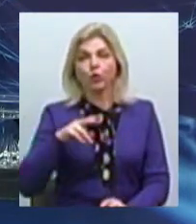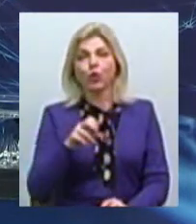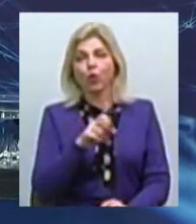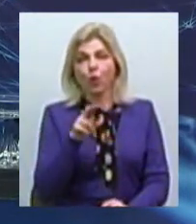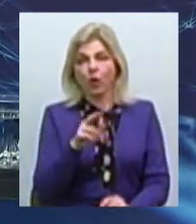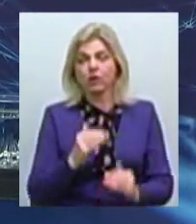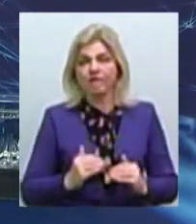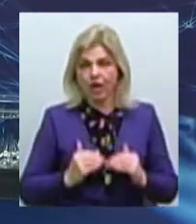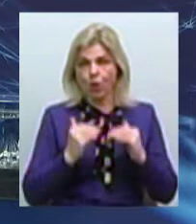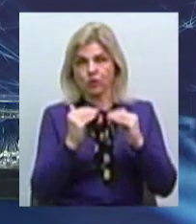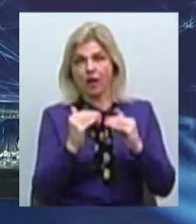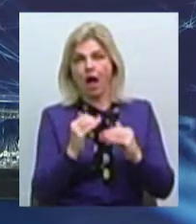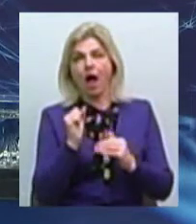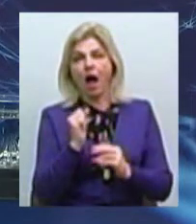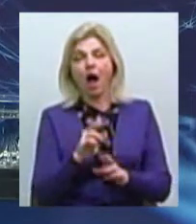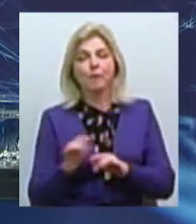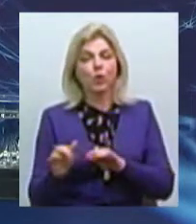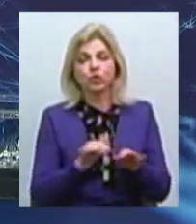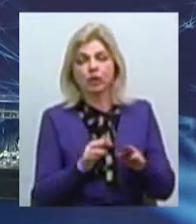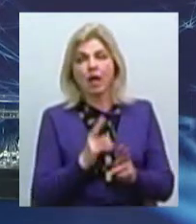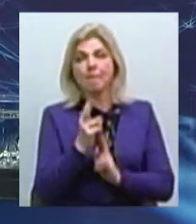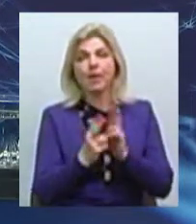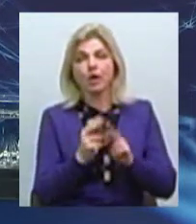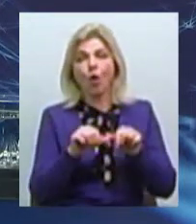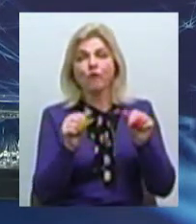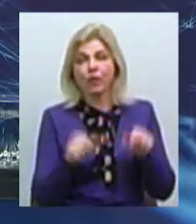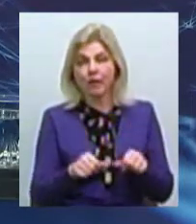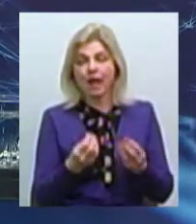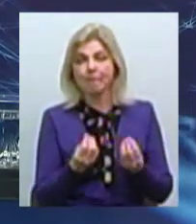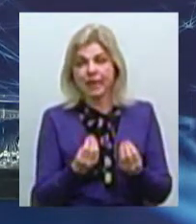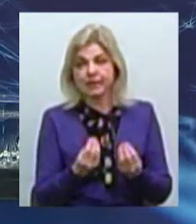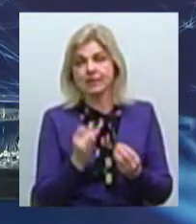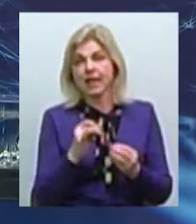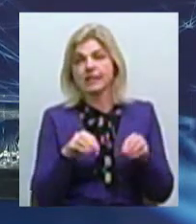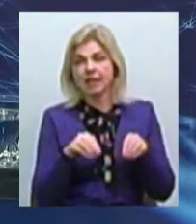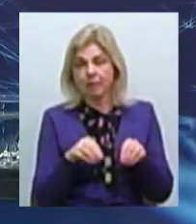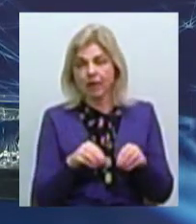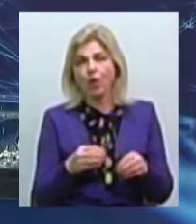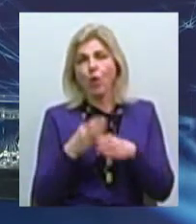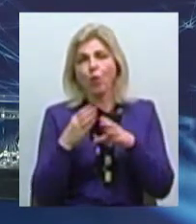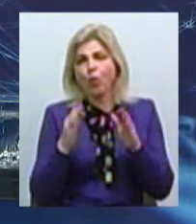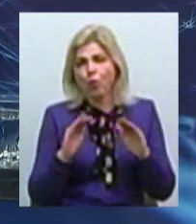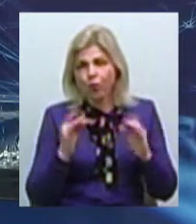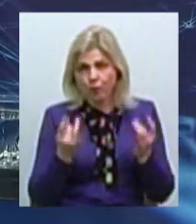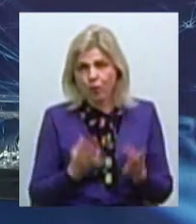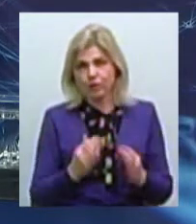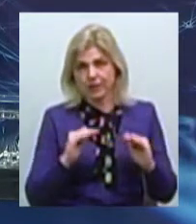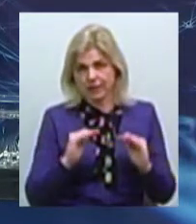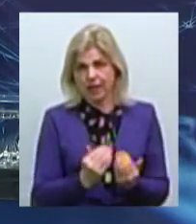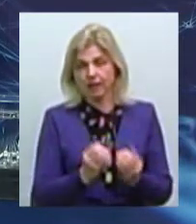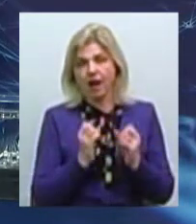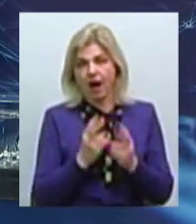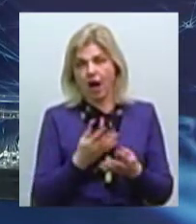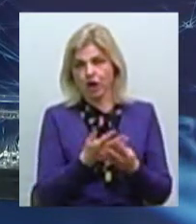а процедура переоформление земли бизнеса упростилась нас только что стала как решето а